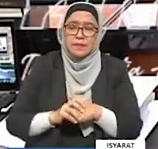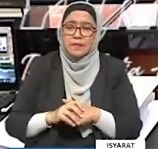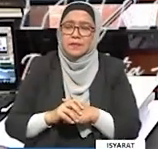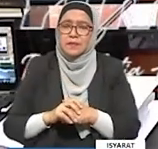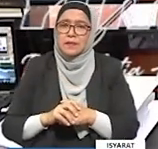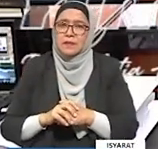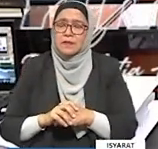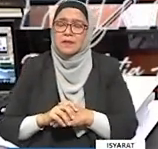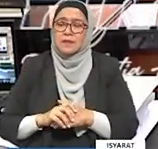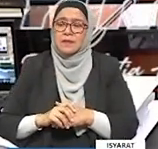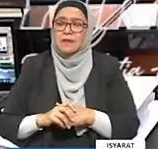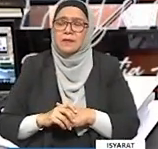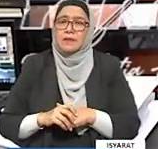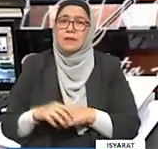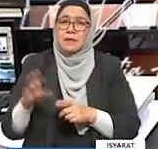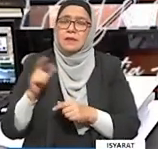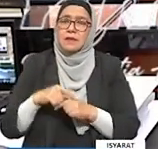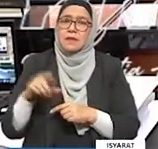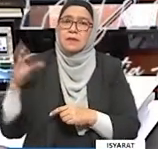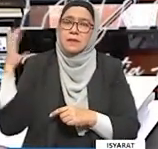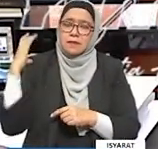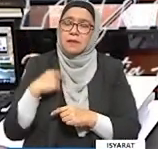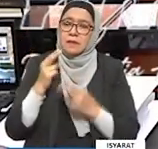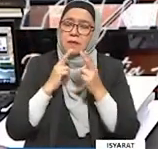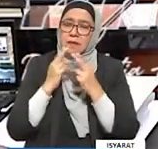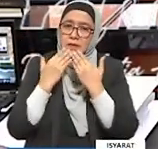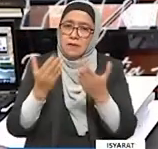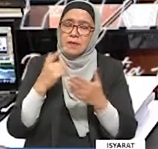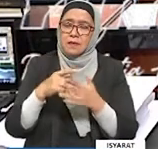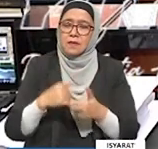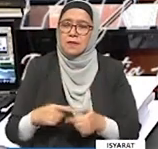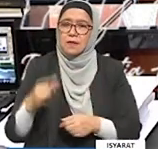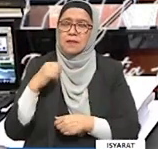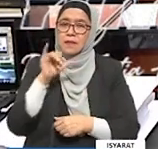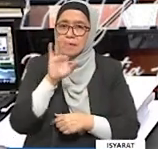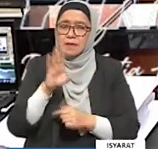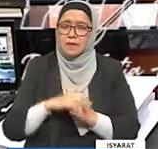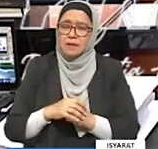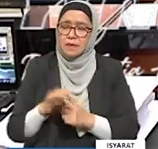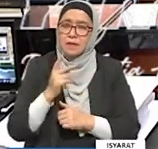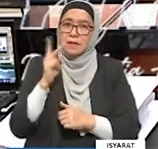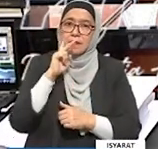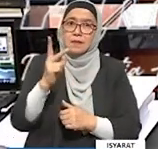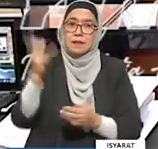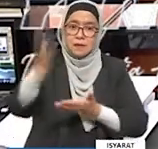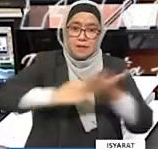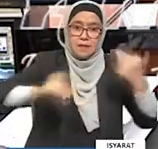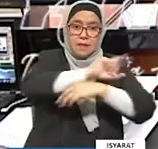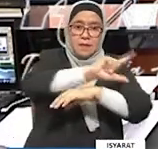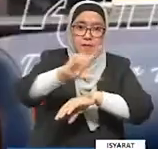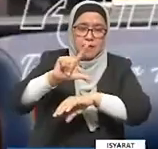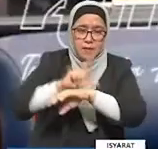Tuan Yang Dipertua, saya ucapkan terima kasih kepada ahli Yang Berhormat. Kita lihat sektor perladangan adalah merupakan salah satu sektor yang